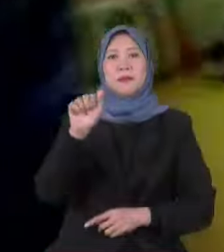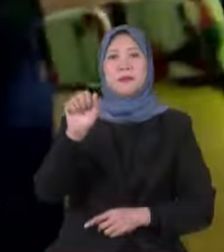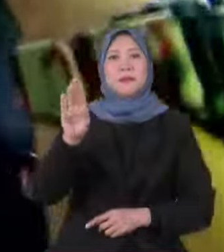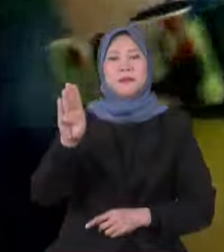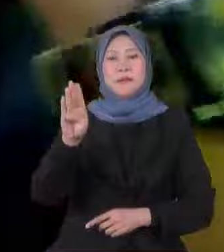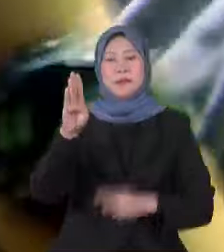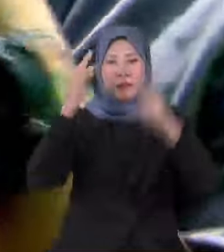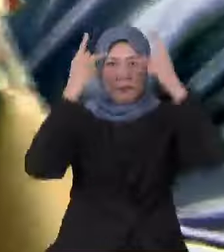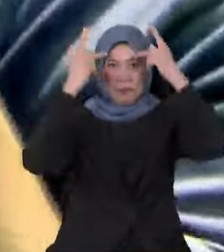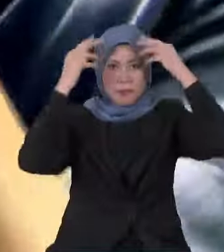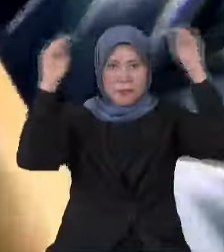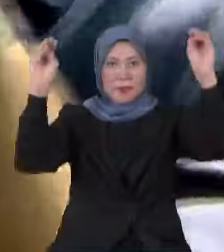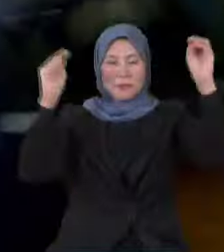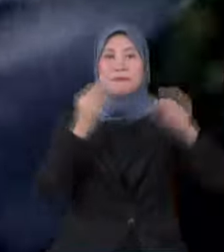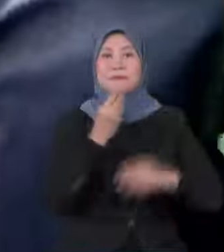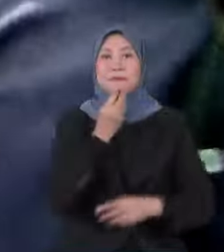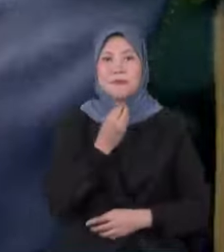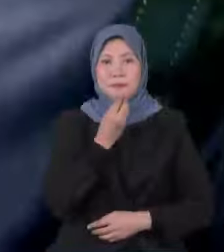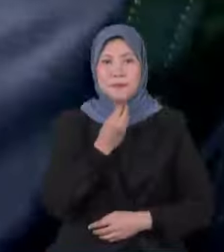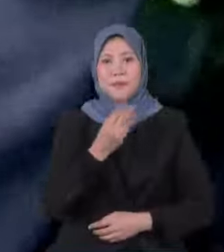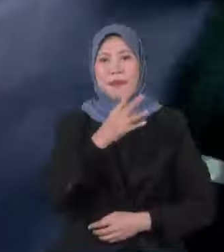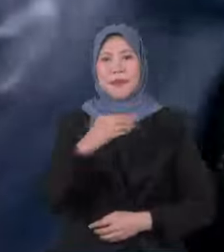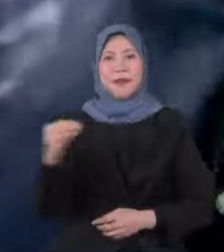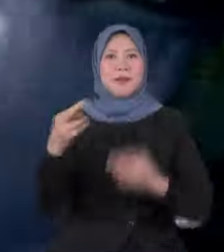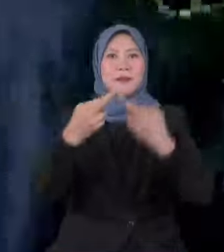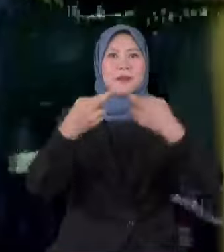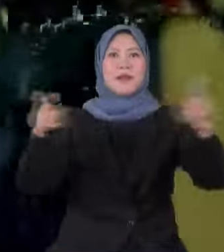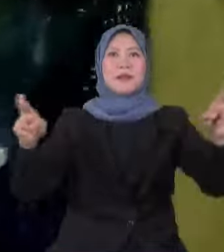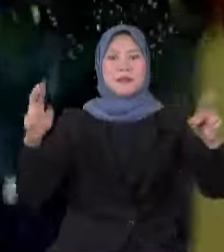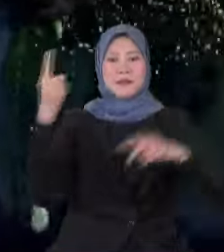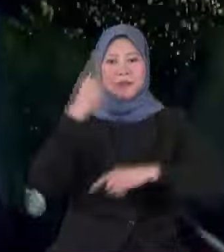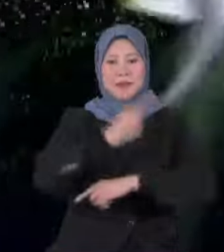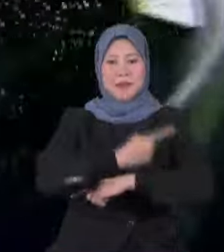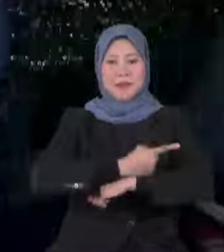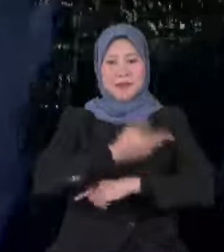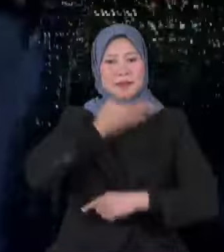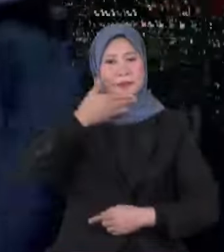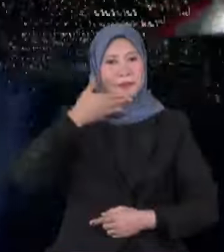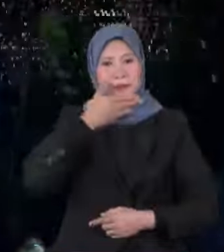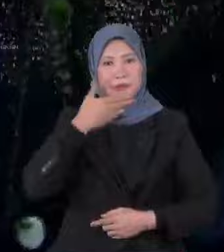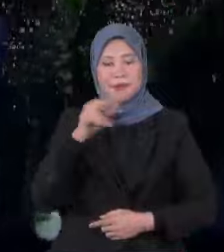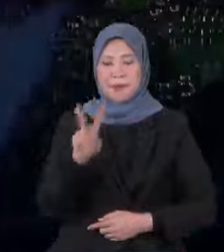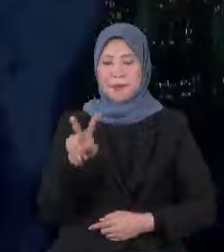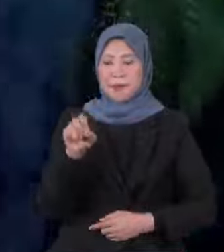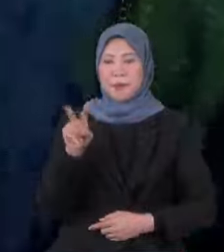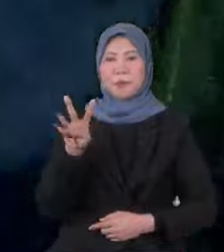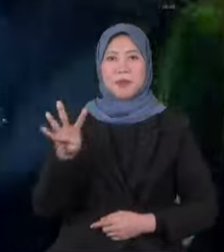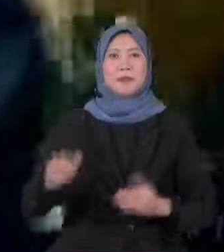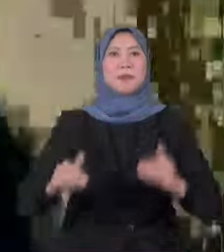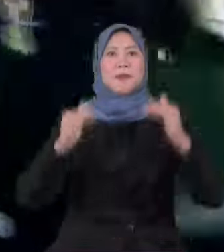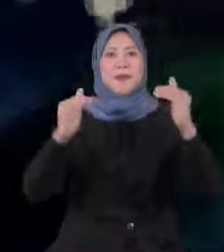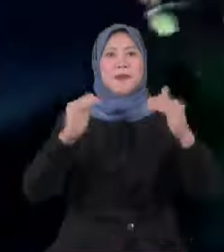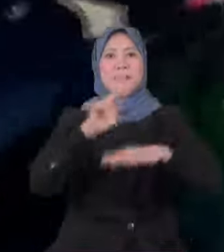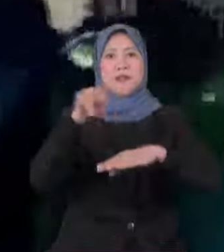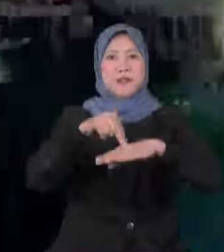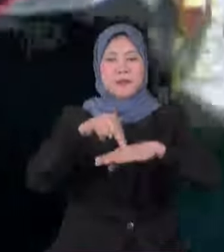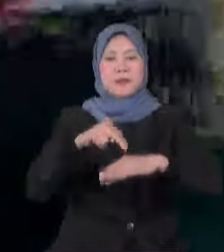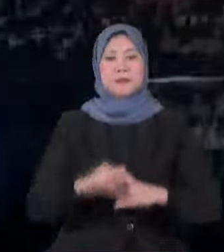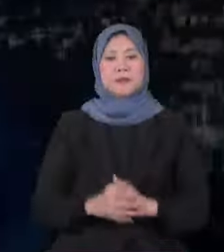Datuk Seri Anwar Ibrahim, seterusnya merasmikan Hari Belia Negara 2024 Peringkat